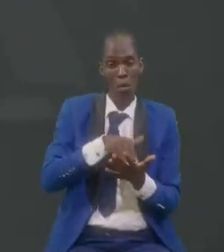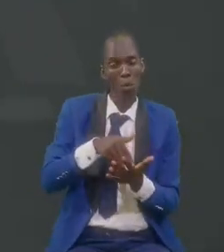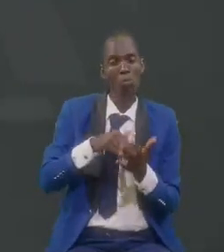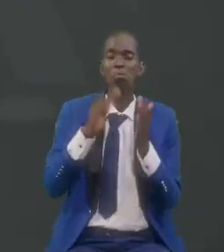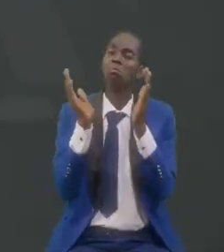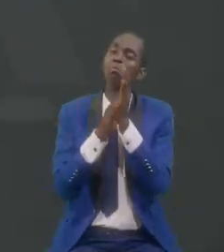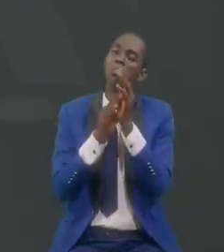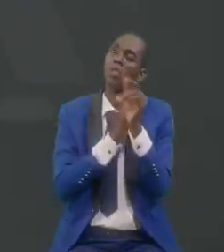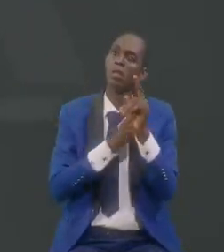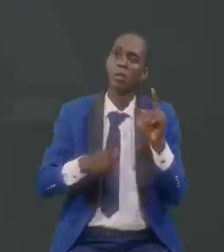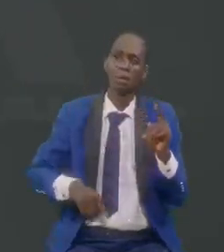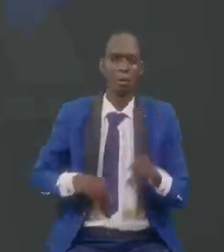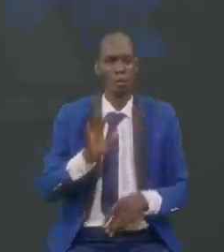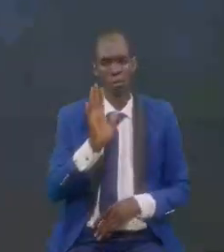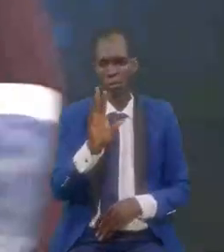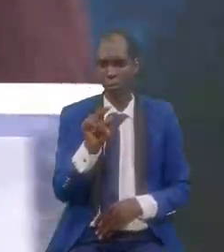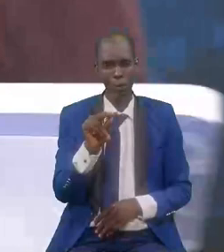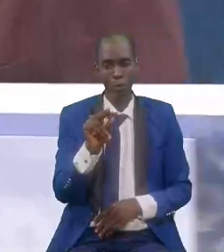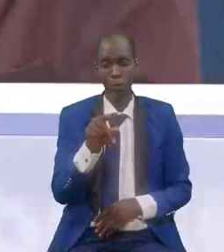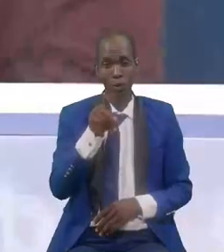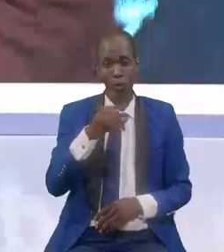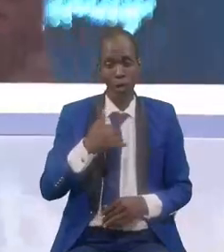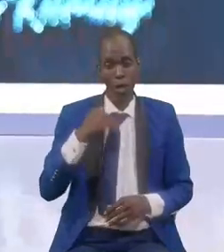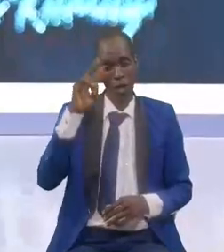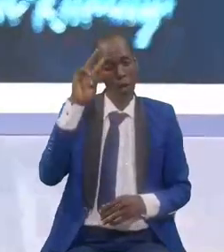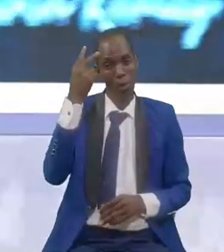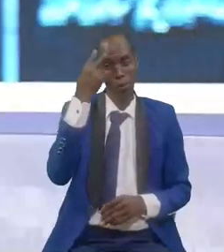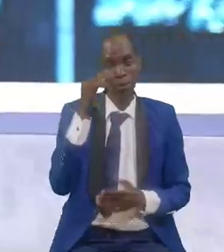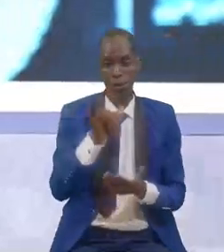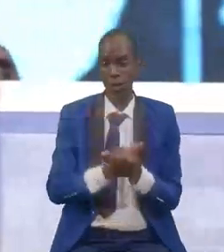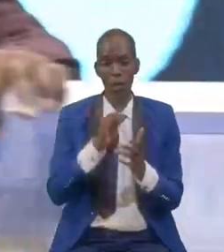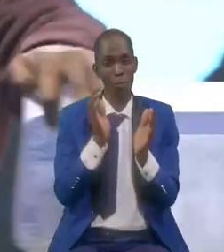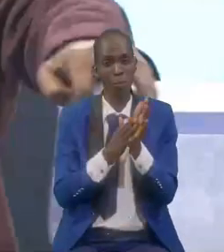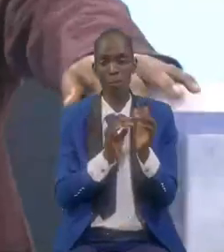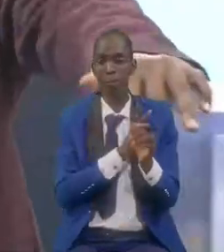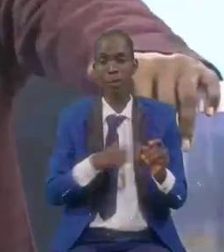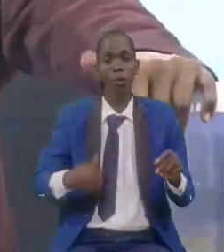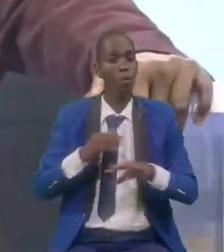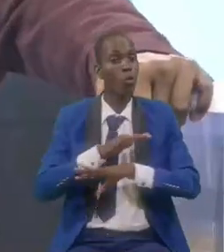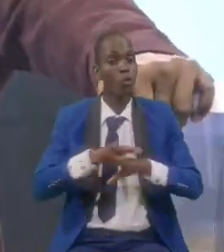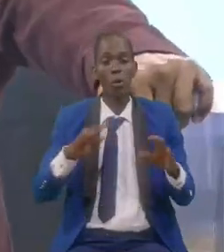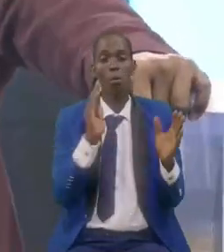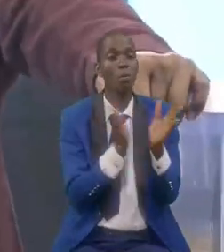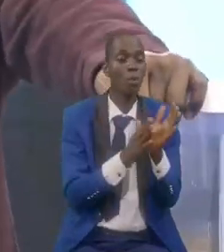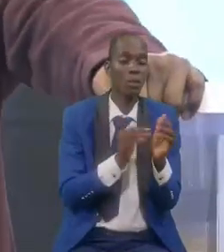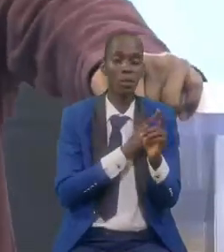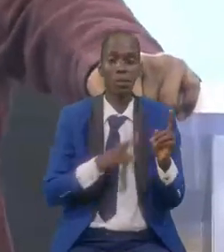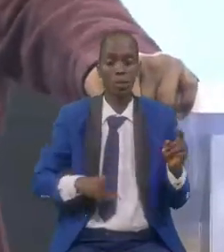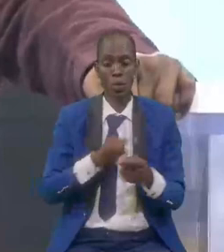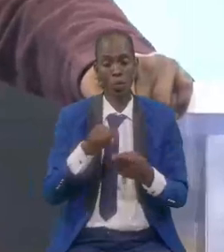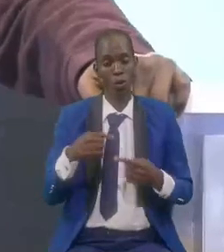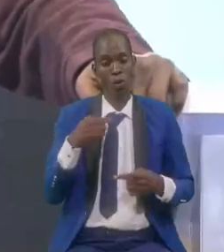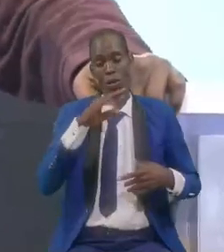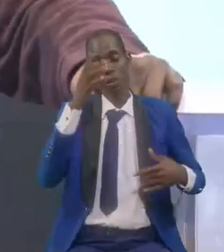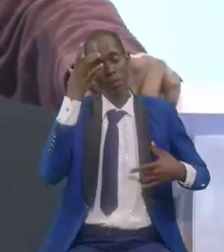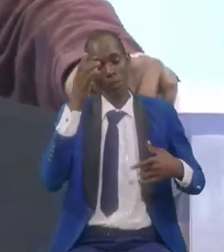Dieu. Tu es en train de mal placer ton gloire à Dieu là. On ne dit pas gloire à Dieu, je suis malade. On